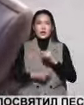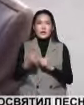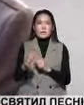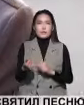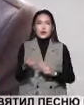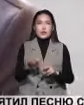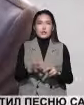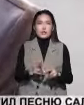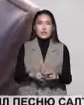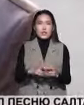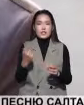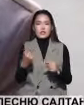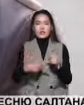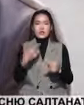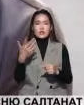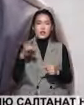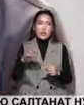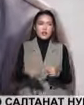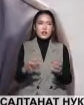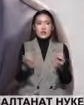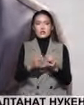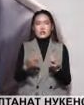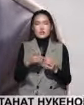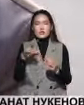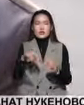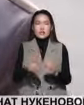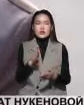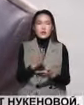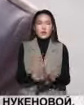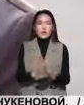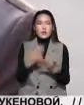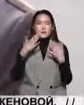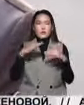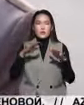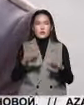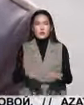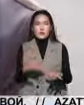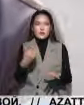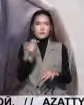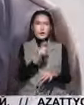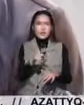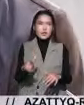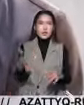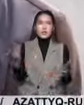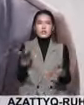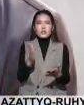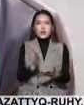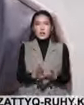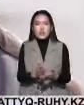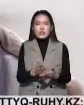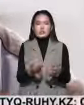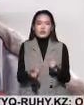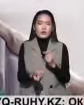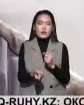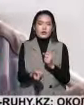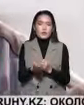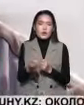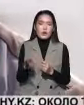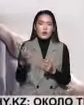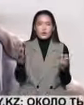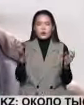вот вы будете жить 5 лет, 10 лет или столько. Просто нам говорили, что будете жить, пока здесь работаете, пока осуществляете свою медицинскую деятельность. Многие из